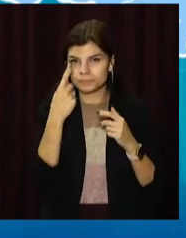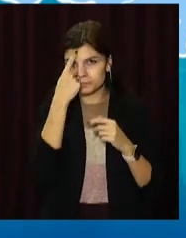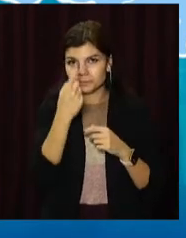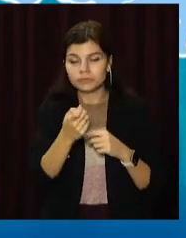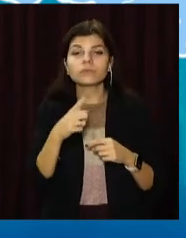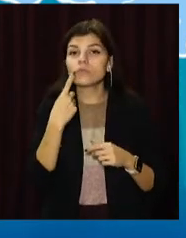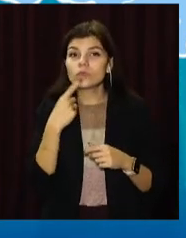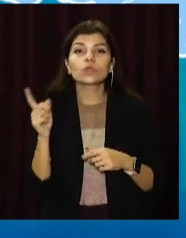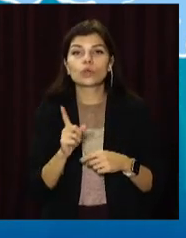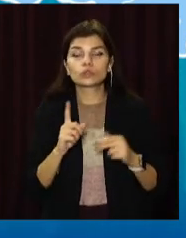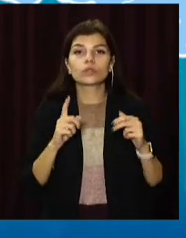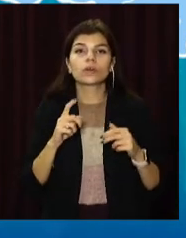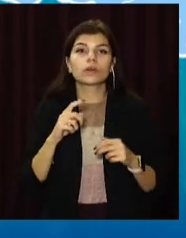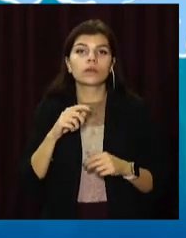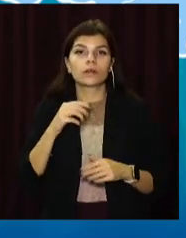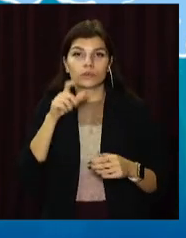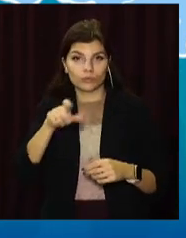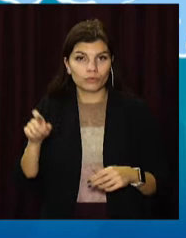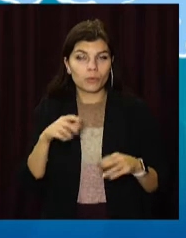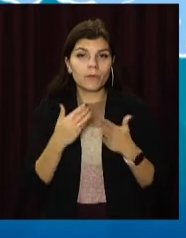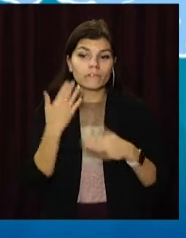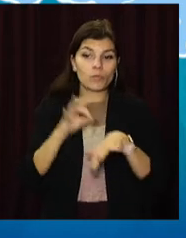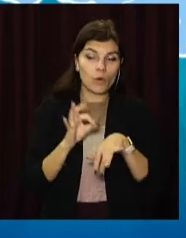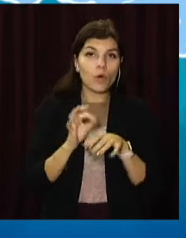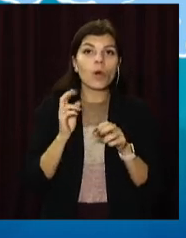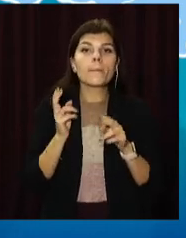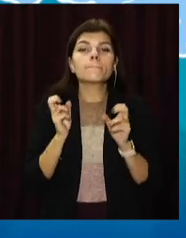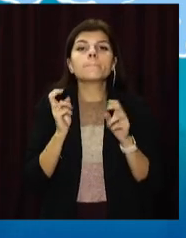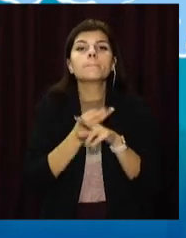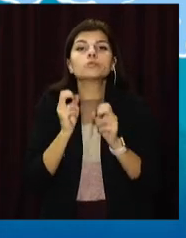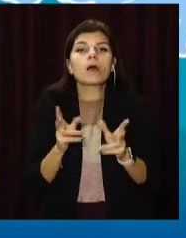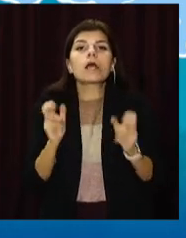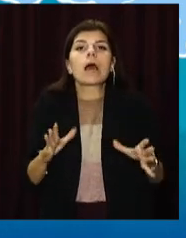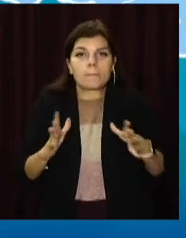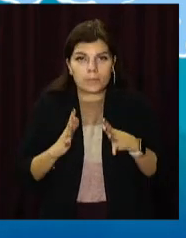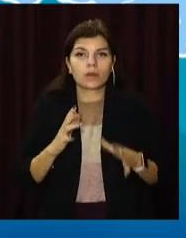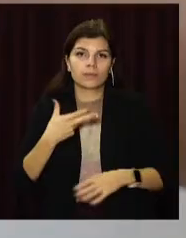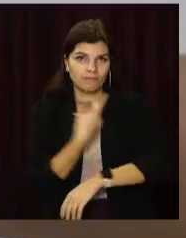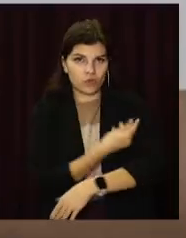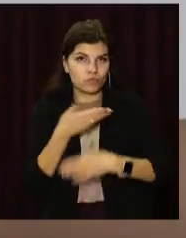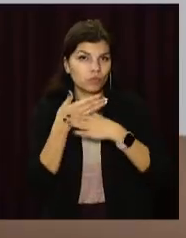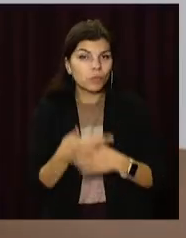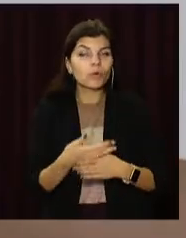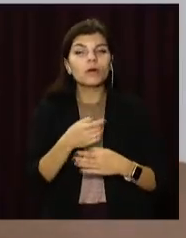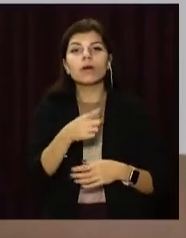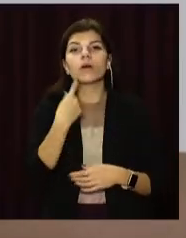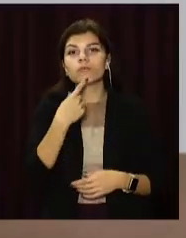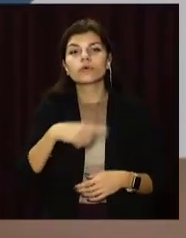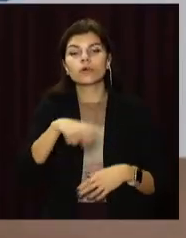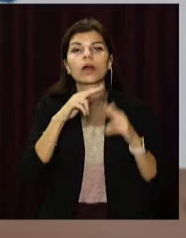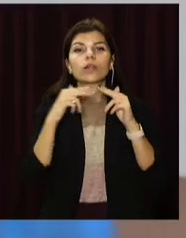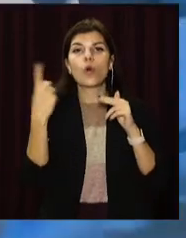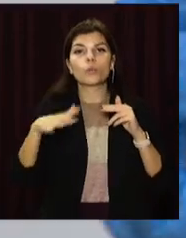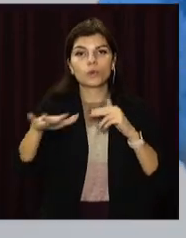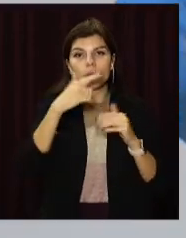одночасно наголошують – убезпечити від підступної хвороби допоможе вакцинація. Наразі у Дніпропетровській області повністю